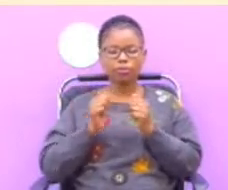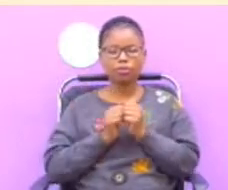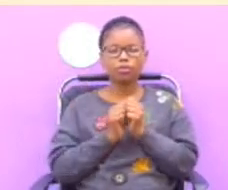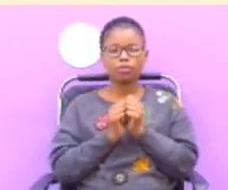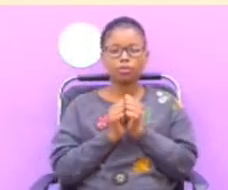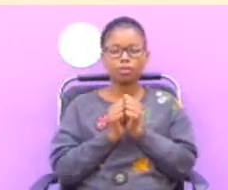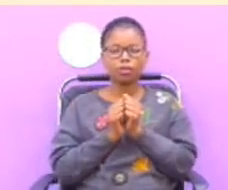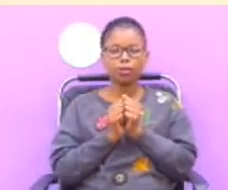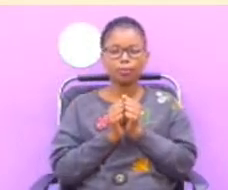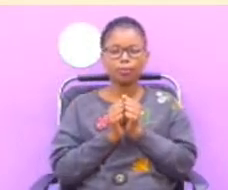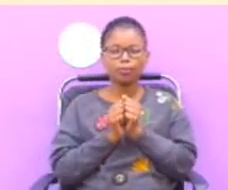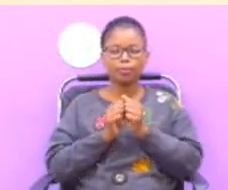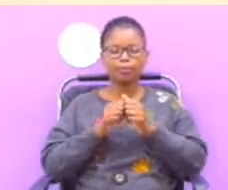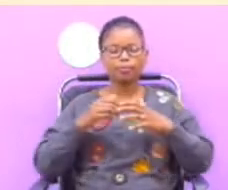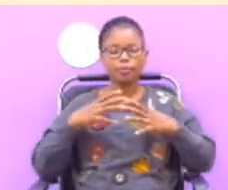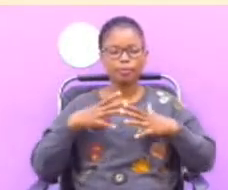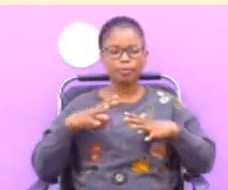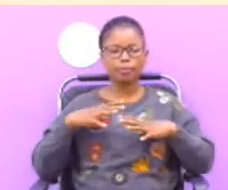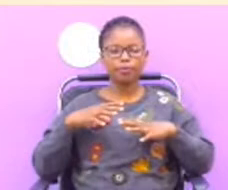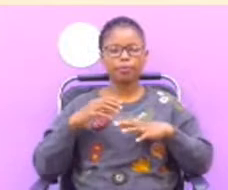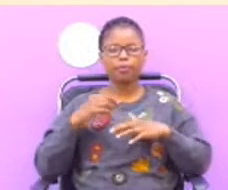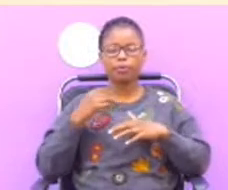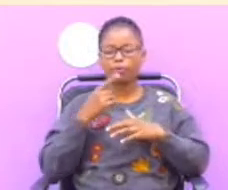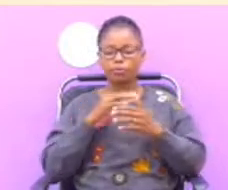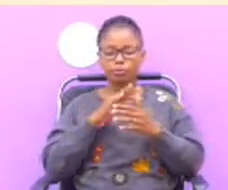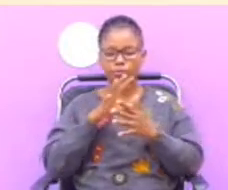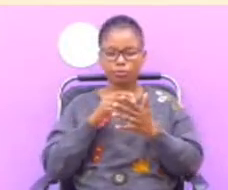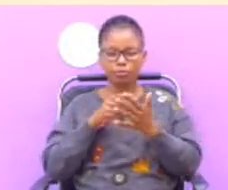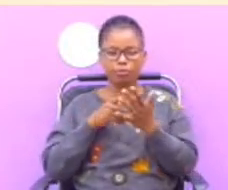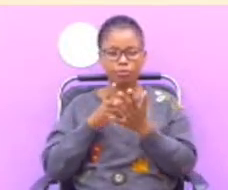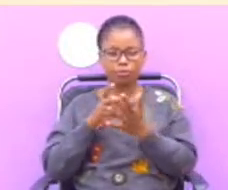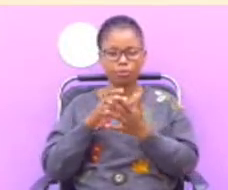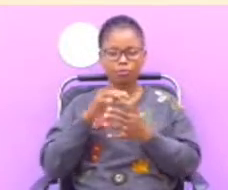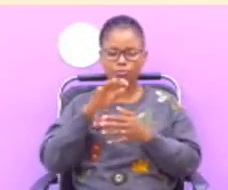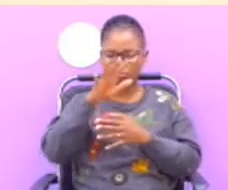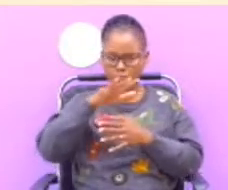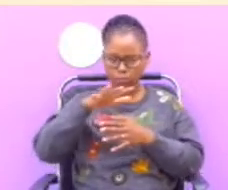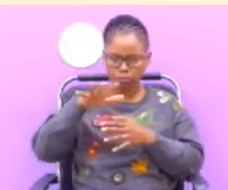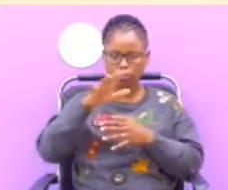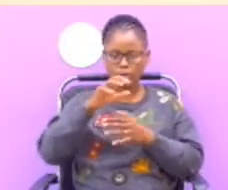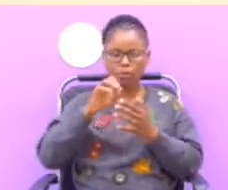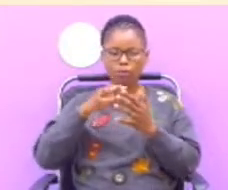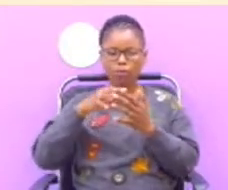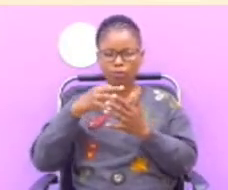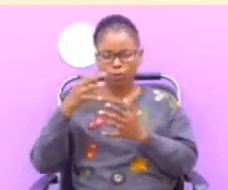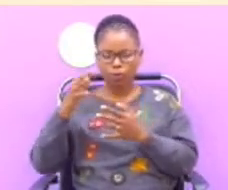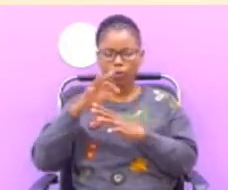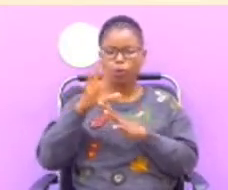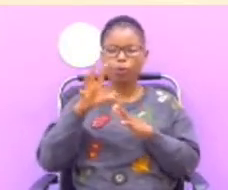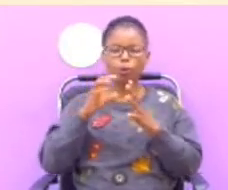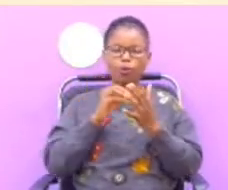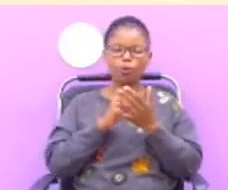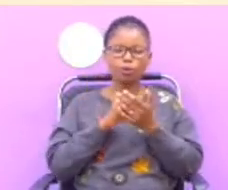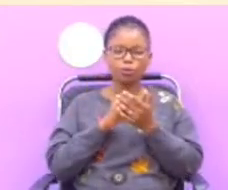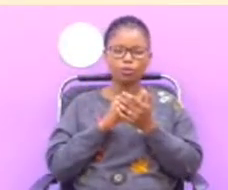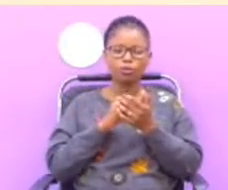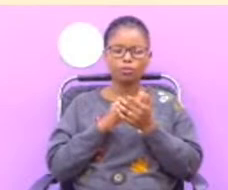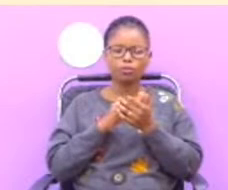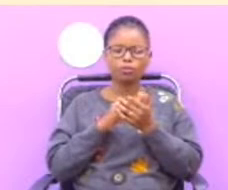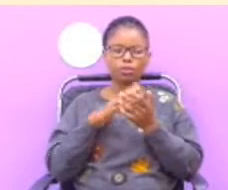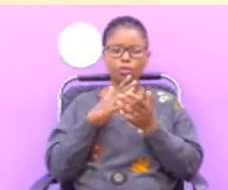Aria othe mehagia a kĩrĩndĩ kĩu gĩakwa ni gũkua magakua na njomo. O acio moigaga atĩ ũũru ũcio ndũrĩ